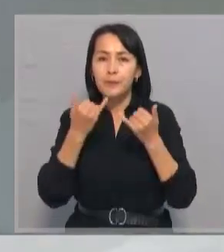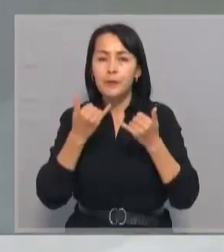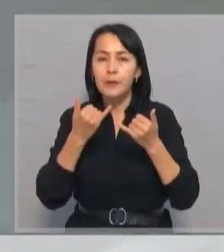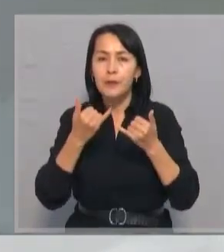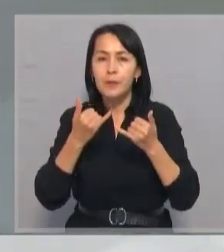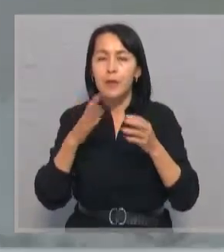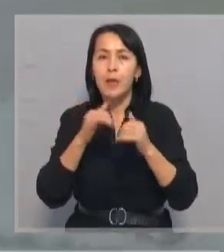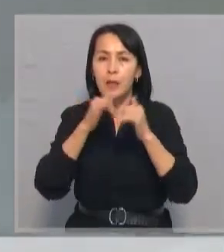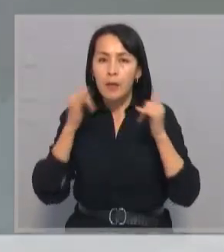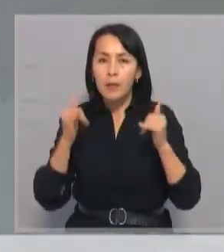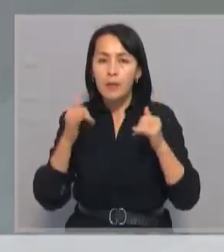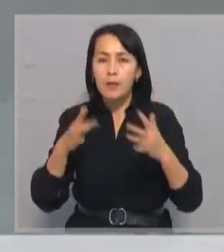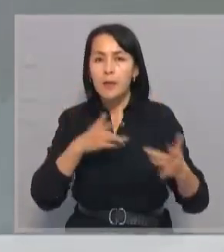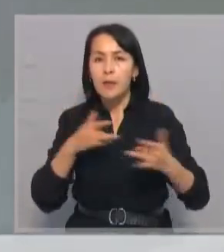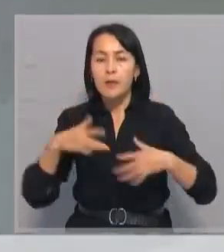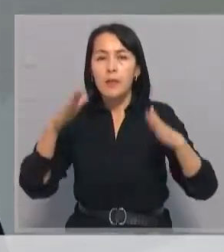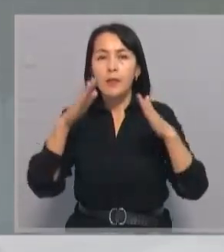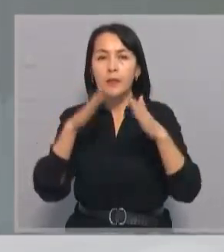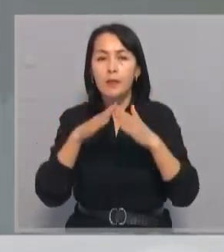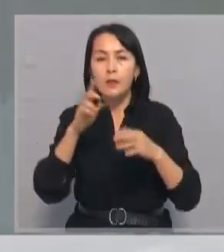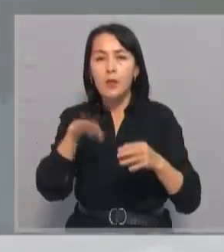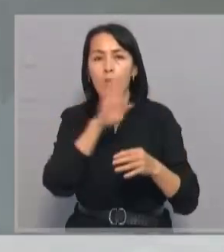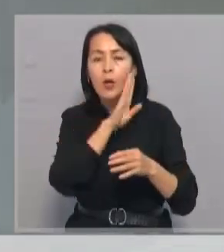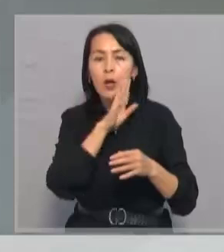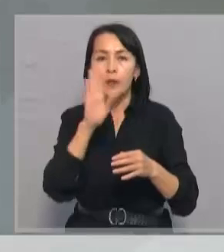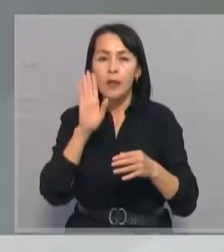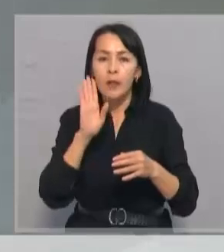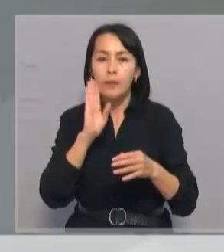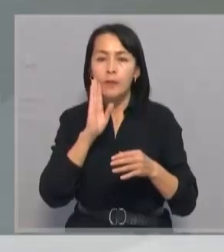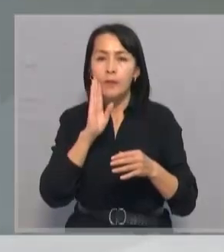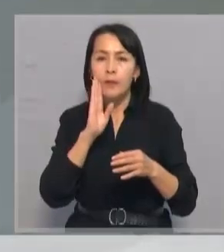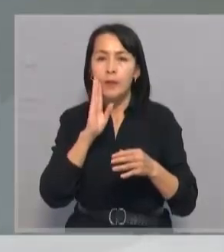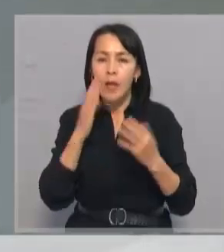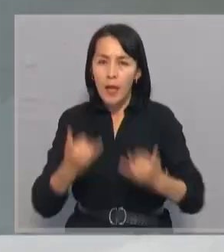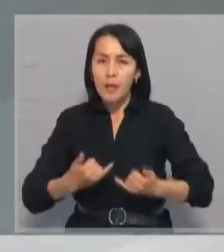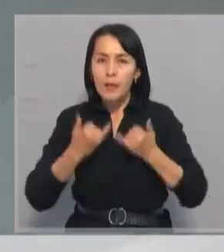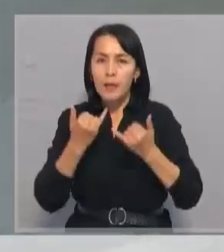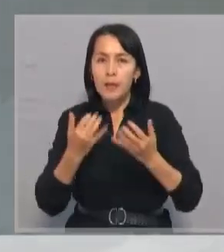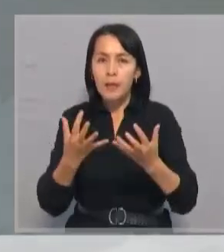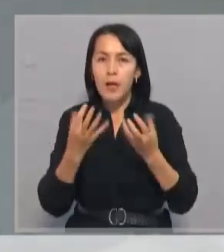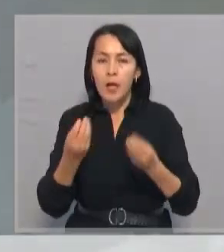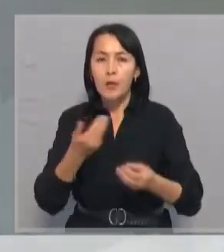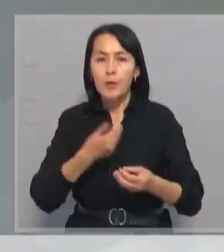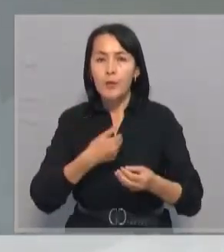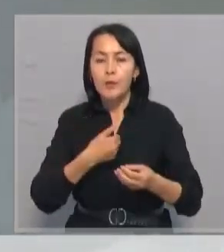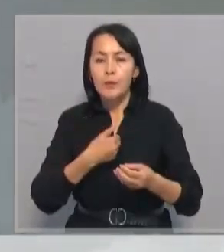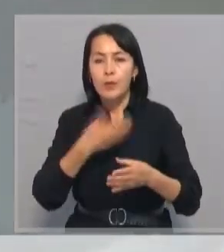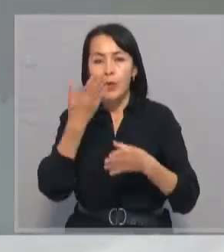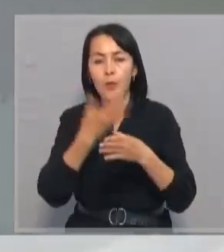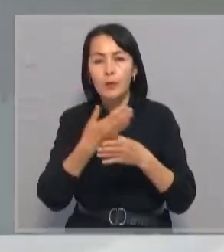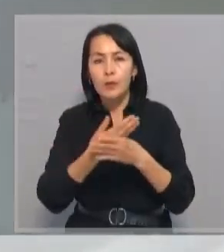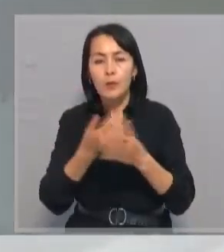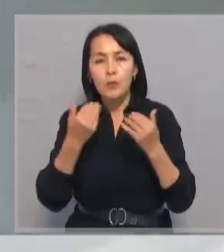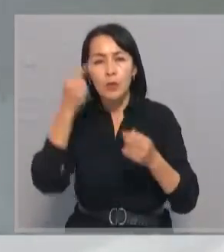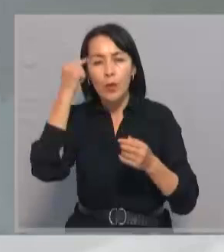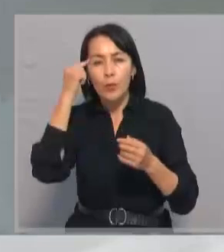ғой. Сондықтан театрымызға да сол аналарымыздың батасының бізге жаңағы арба қолдап жүрсе екен деп